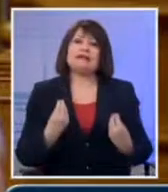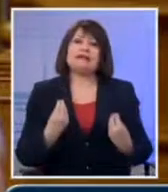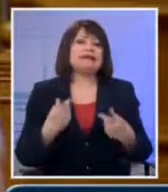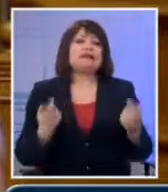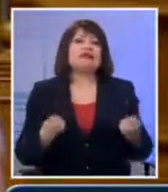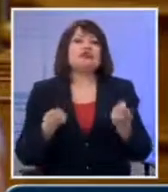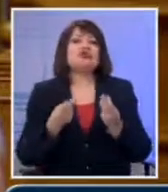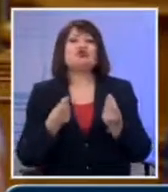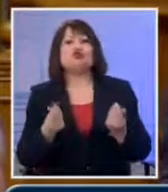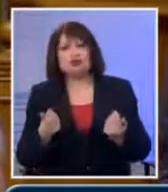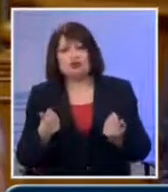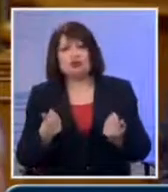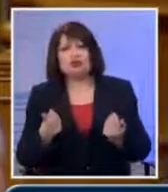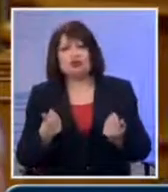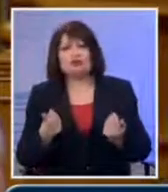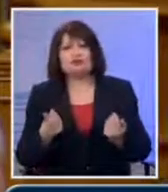μια